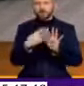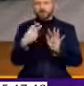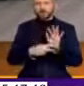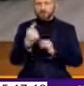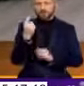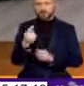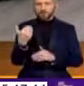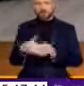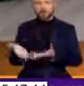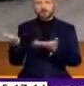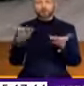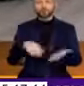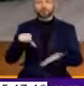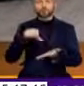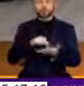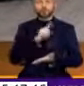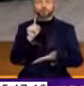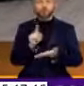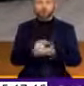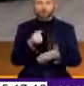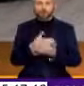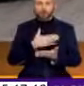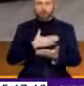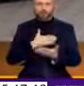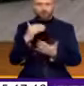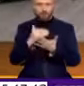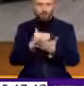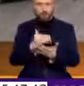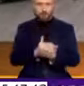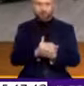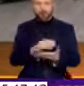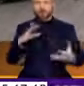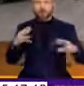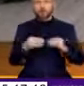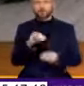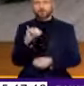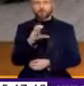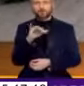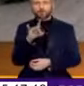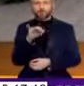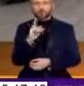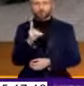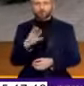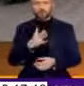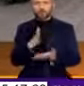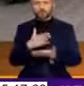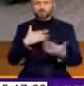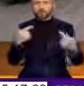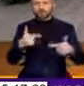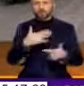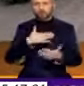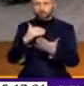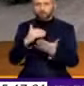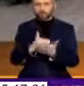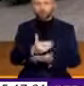223-09-71 і вже запрошую долучатися обов'язково до нашої прямоефірної дискусії. Отже, пан Юрій Сиротюк сьогодні є гостем депутатської приймальні.